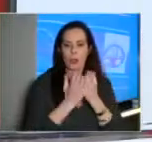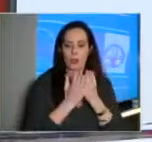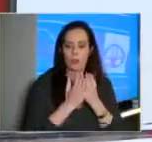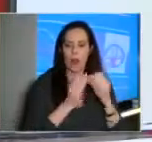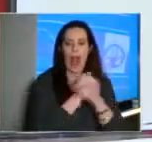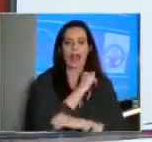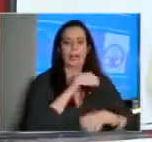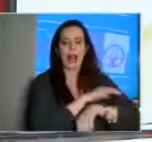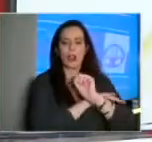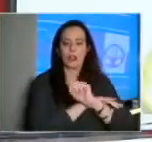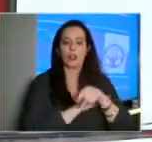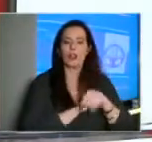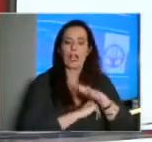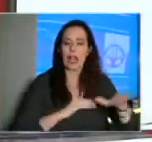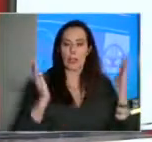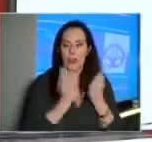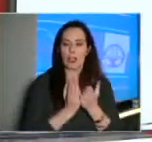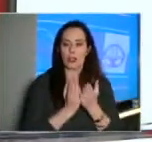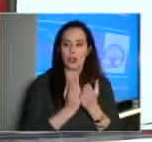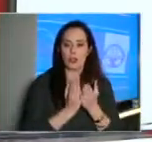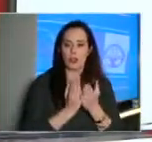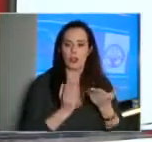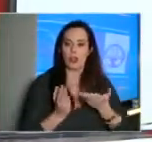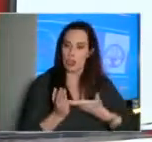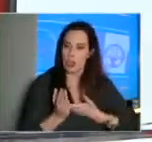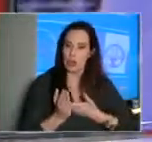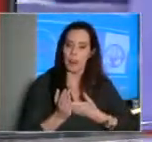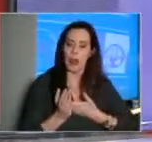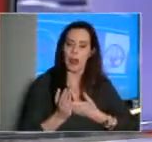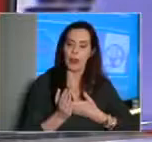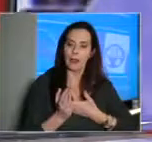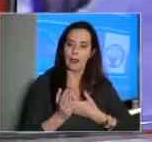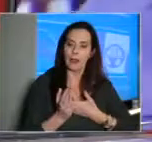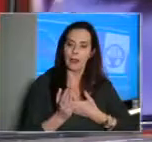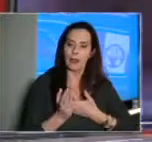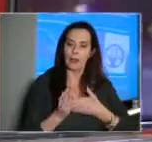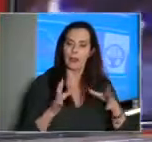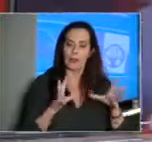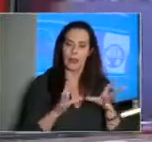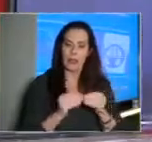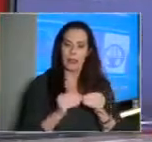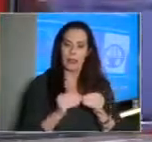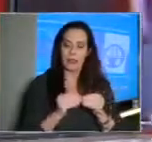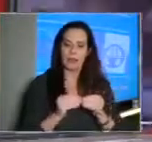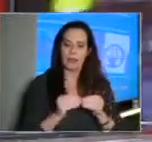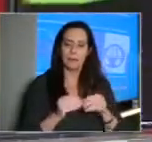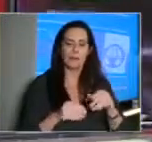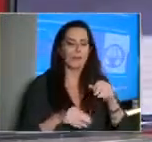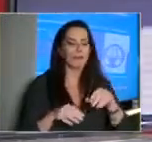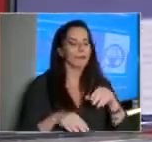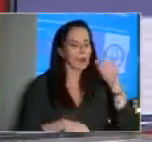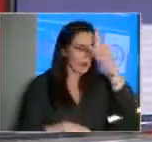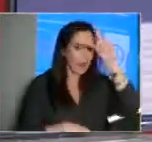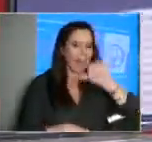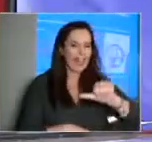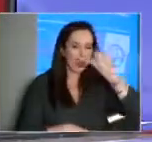האקדמיה לכדורגל של ילדי באר שבע, שקיבל תגבור מטורף עם האתלטיקו מדריד. ואנחנו בונים